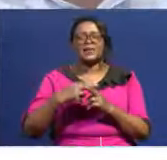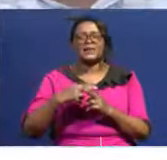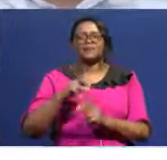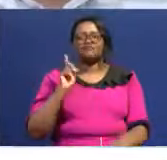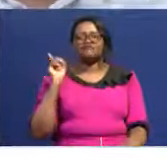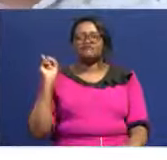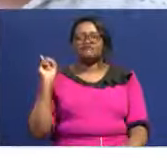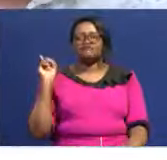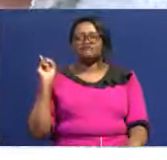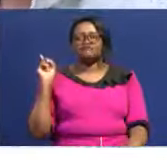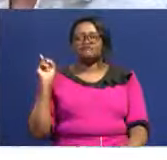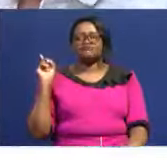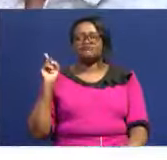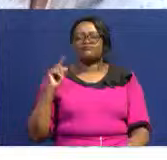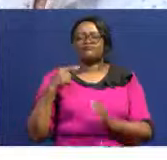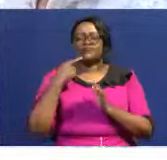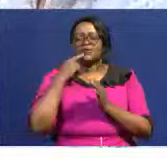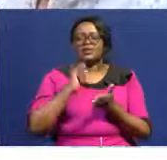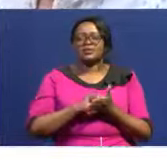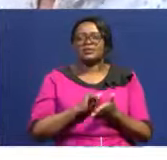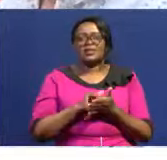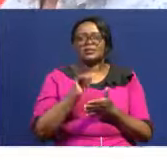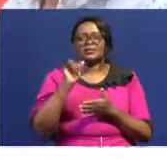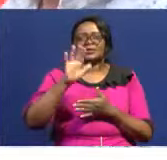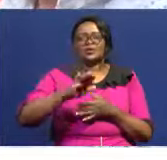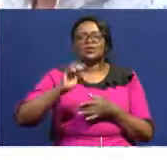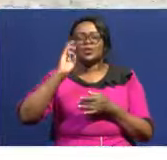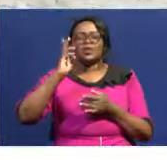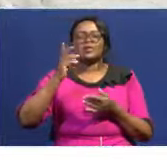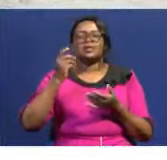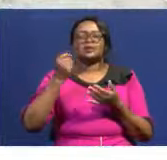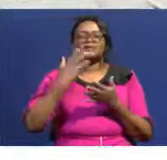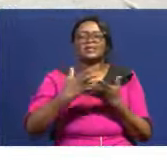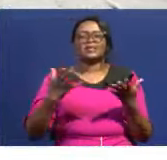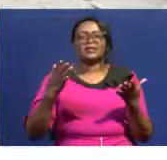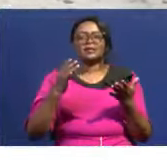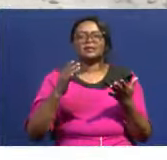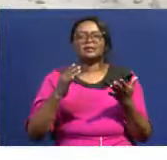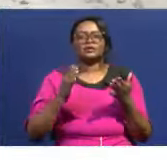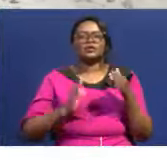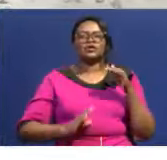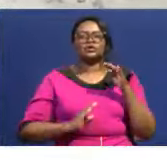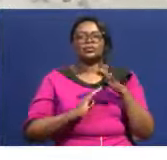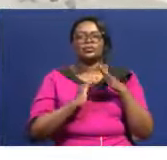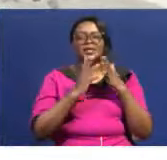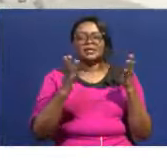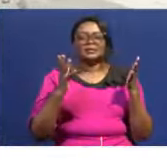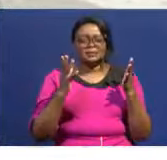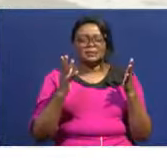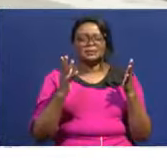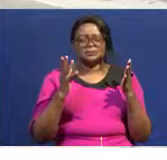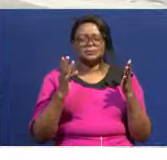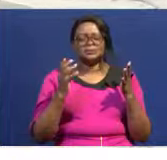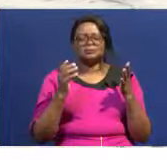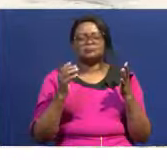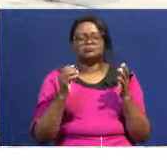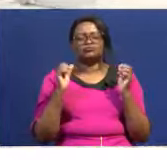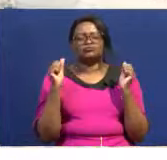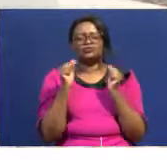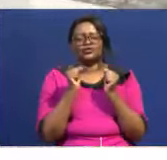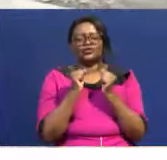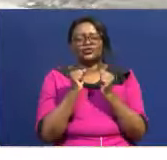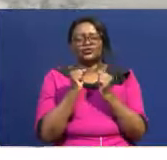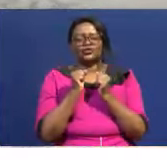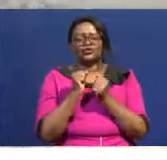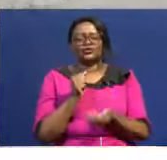Joho revealed that the facility will also be equipped with state-of-the-art cold storage units designed to